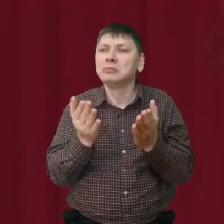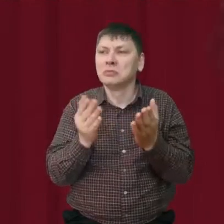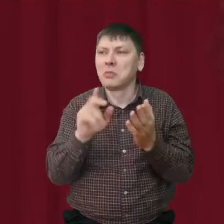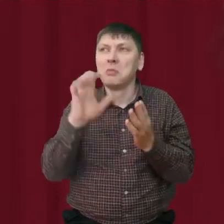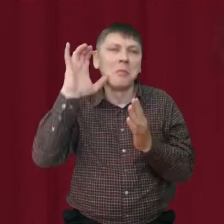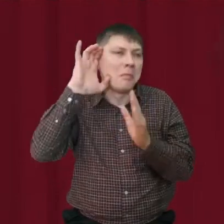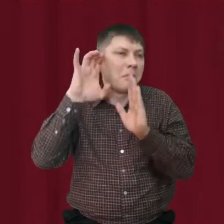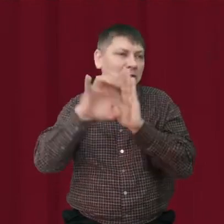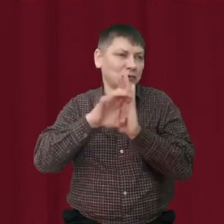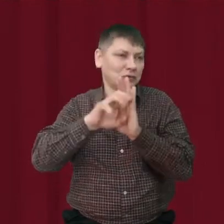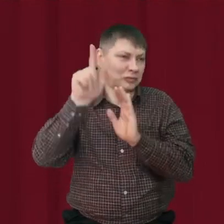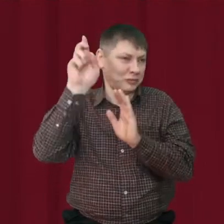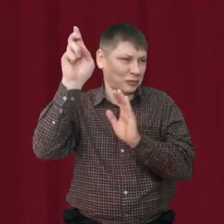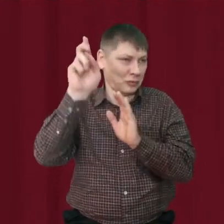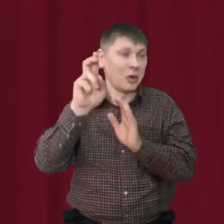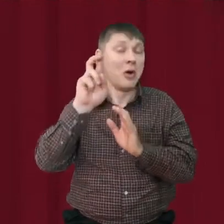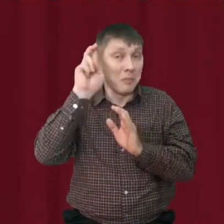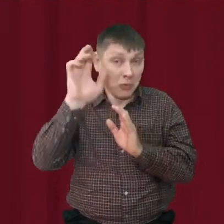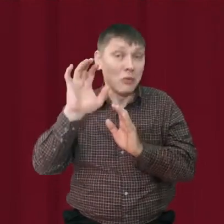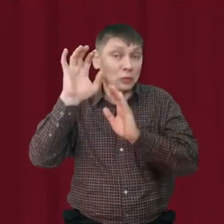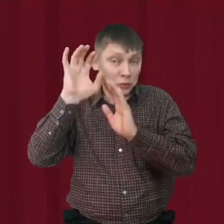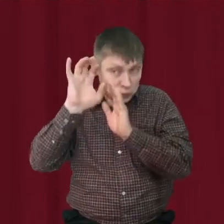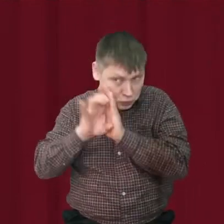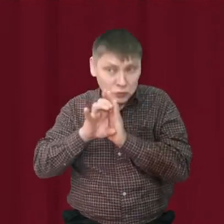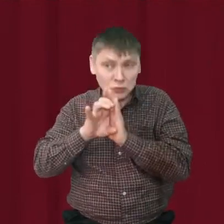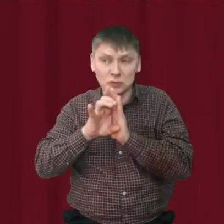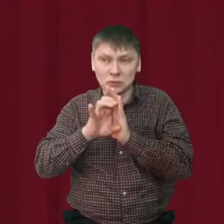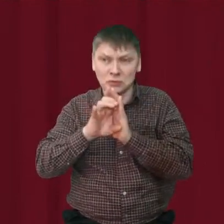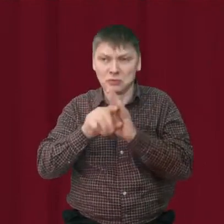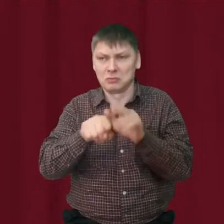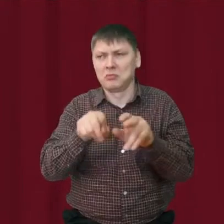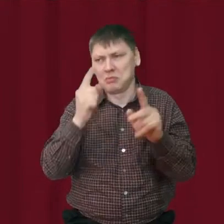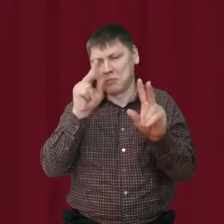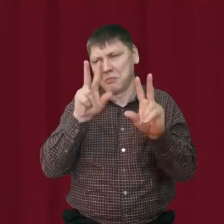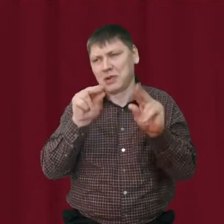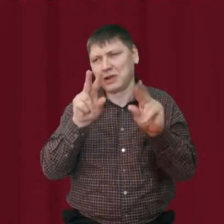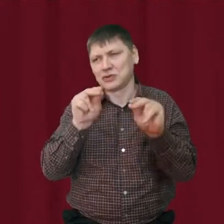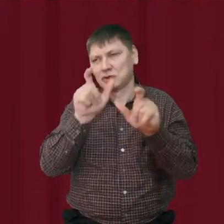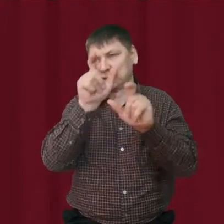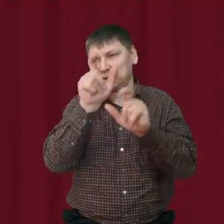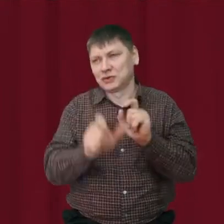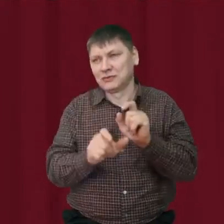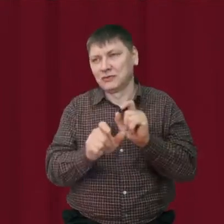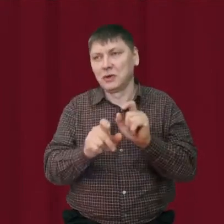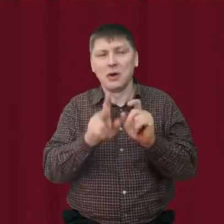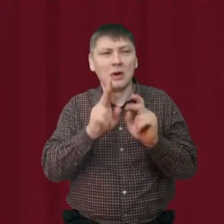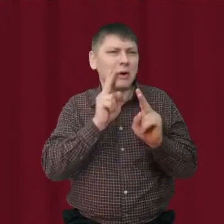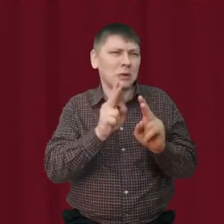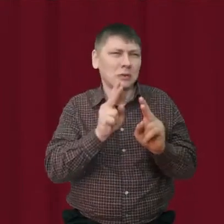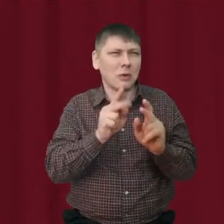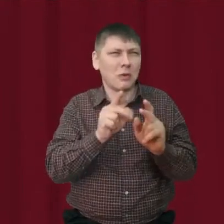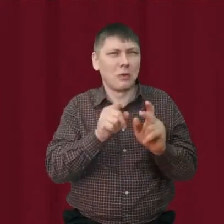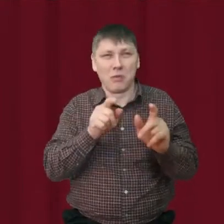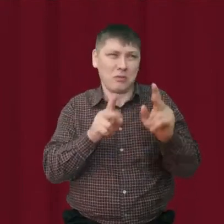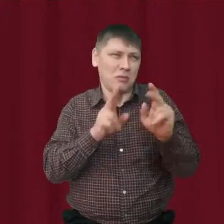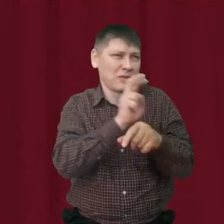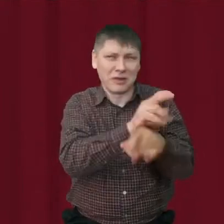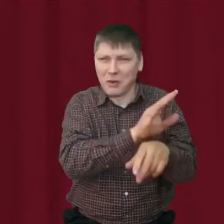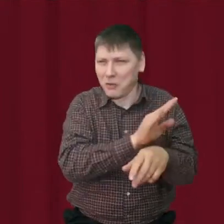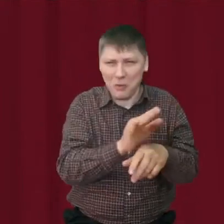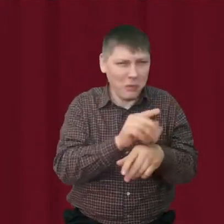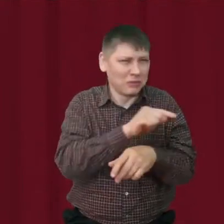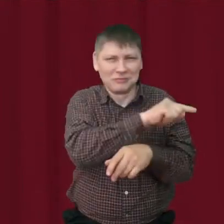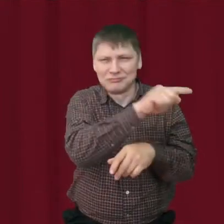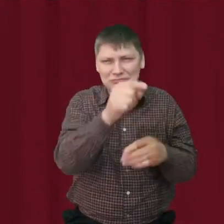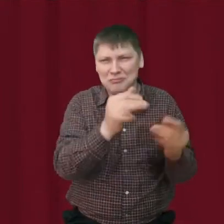действует, с отдалением себя от того места, где человек может развращаться и находиться